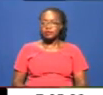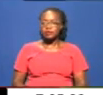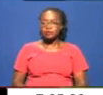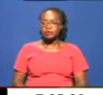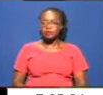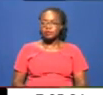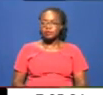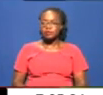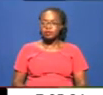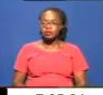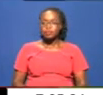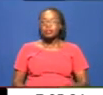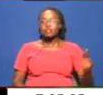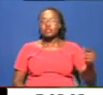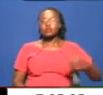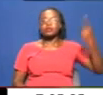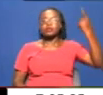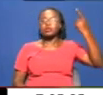The nays have it.